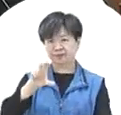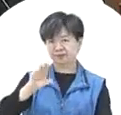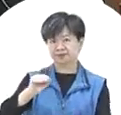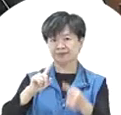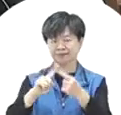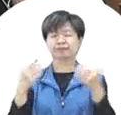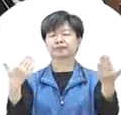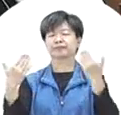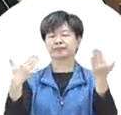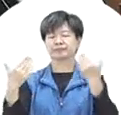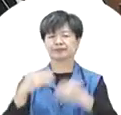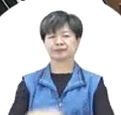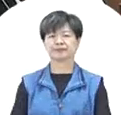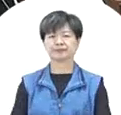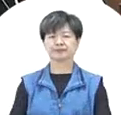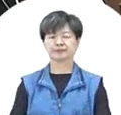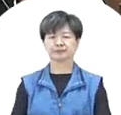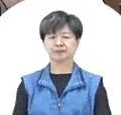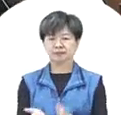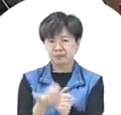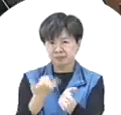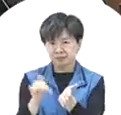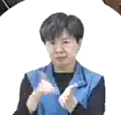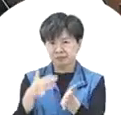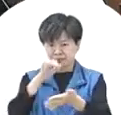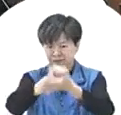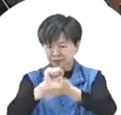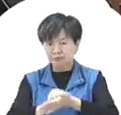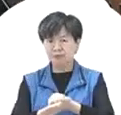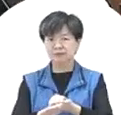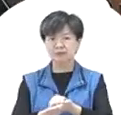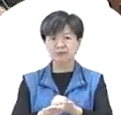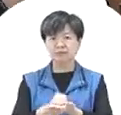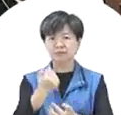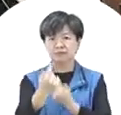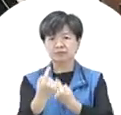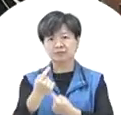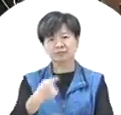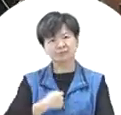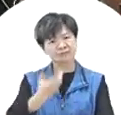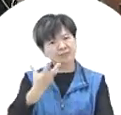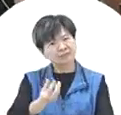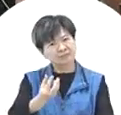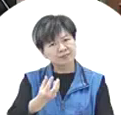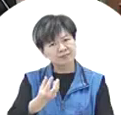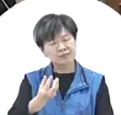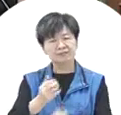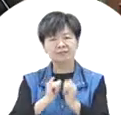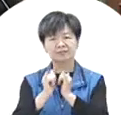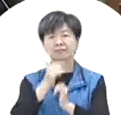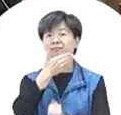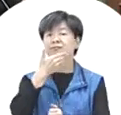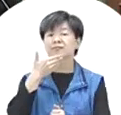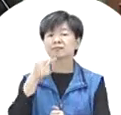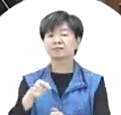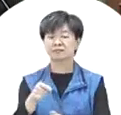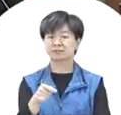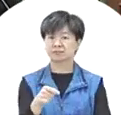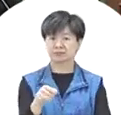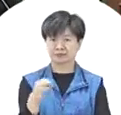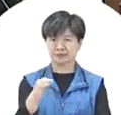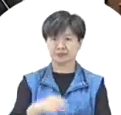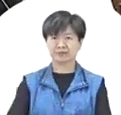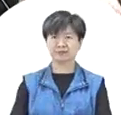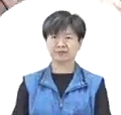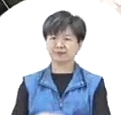啊。 尤其预算编列还少，比人家还少。 在社会福利这一个方面里面， 我们